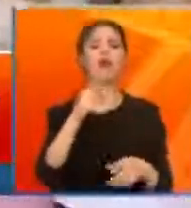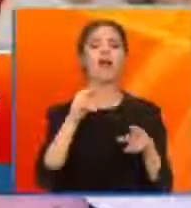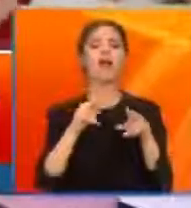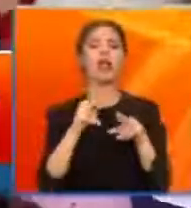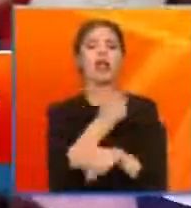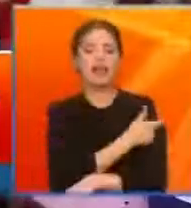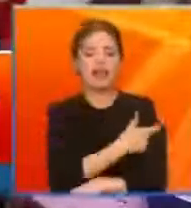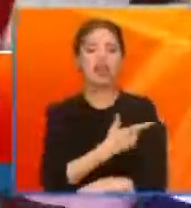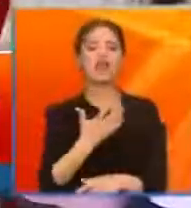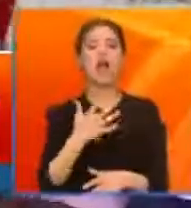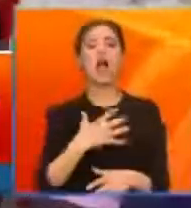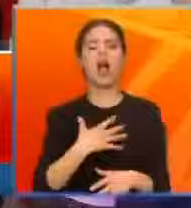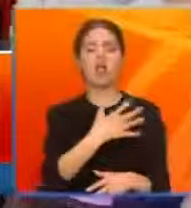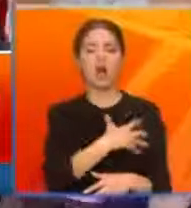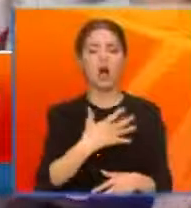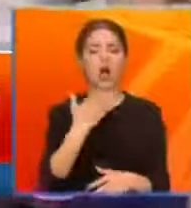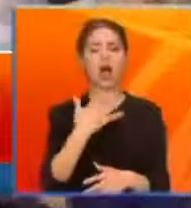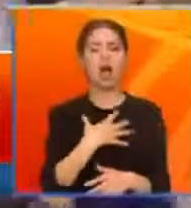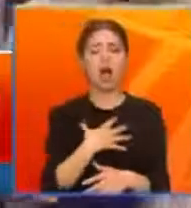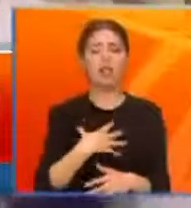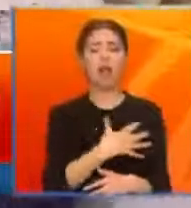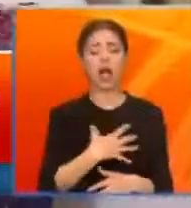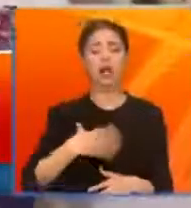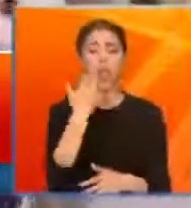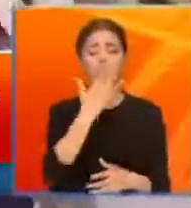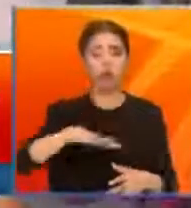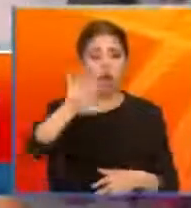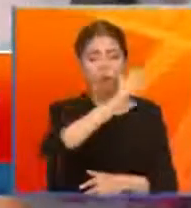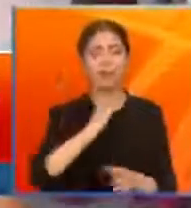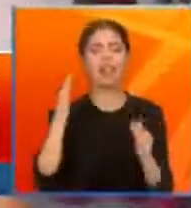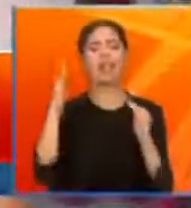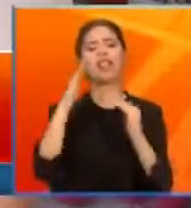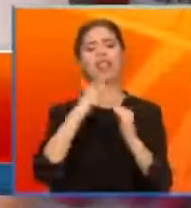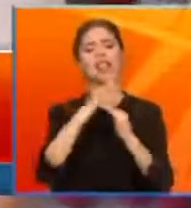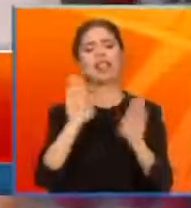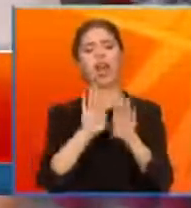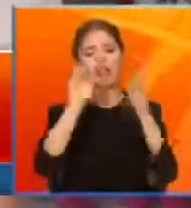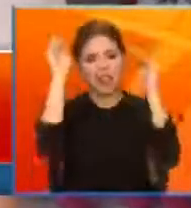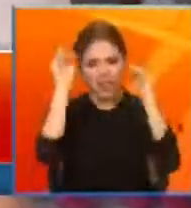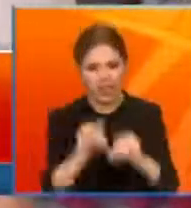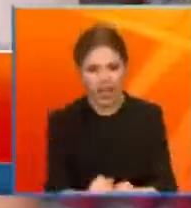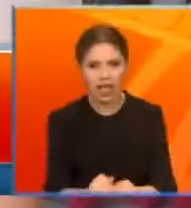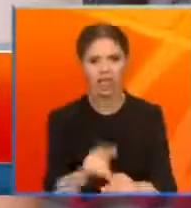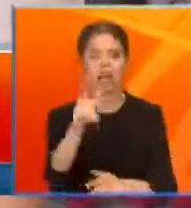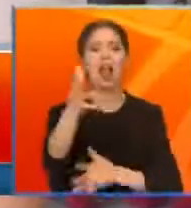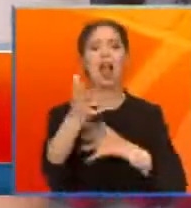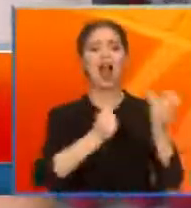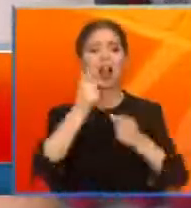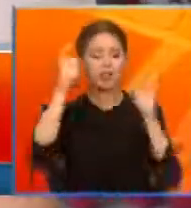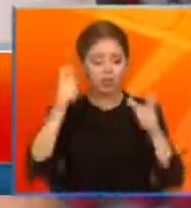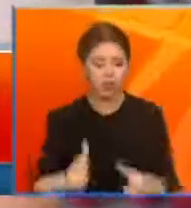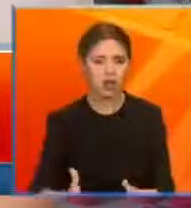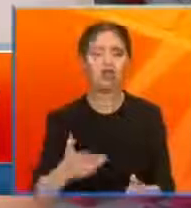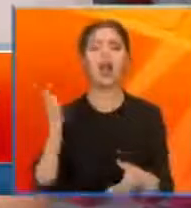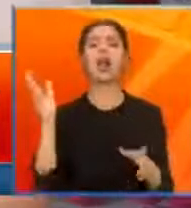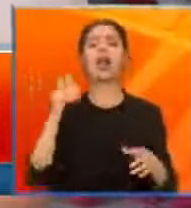geldi. Koronavirüs tatili geldi. Peki o öğrenciler tatilde ne yapacaklar? Velilerimize şöyle bir tavsiye ediyoruz. Alışveriş merkezleri, sinema